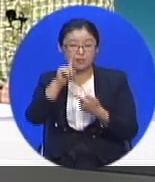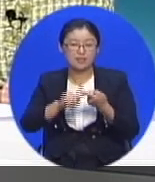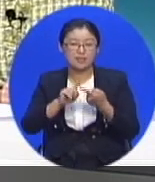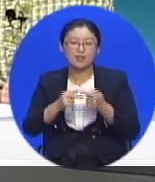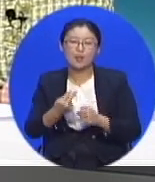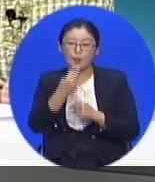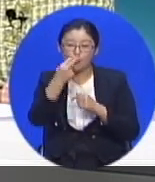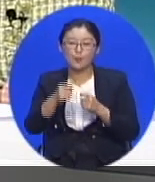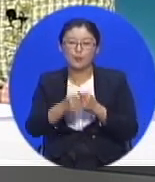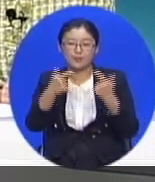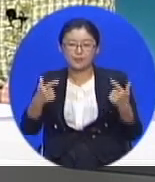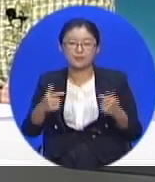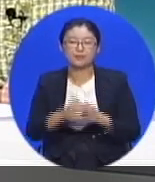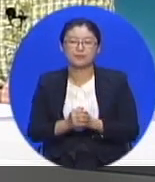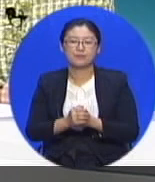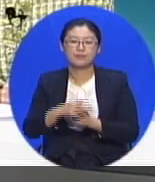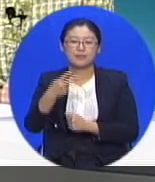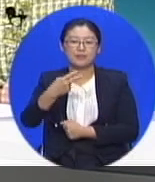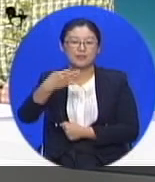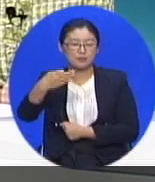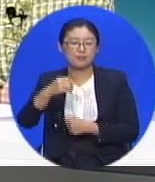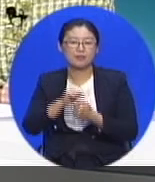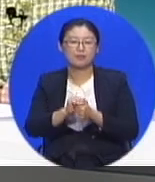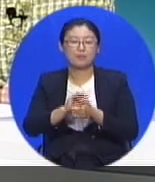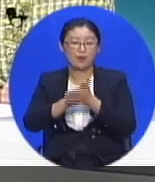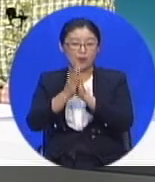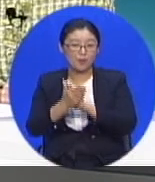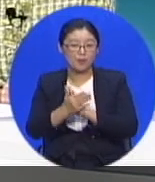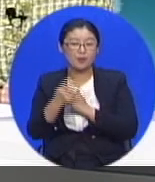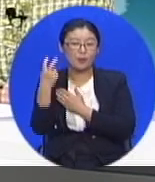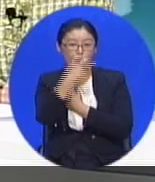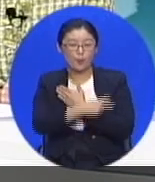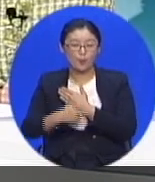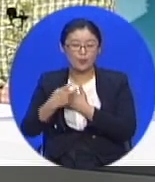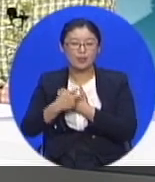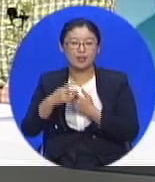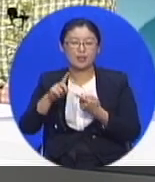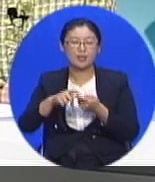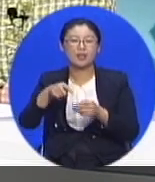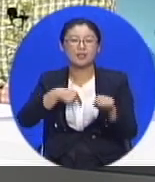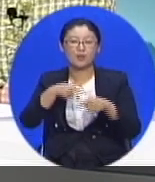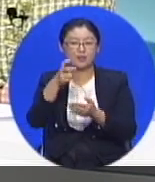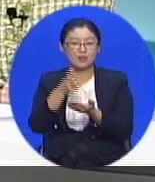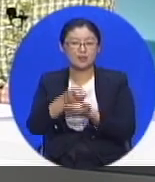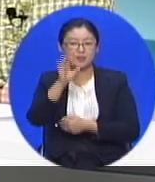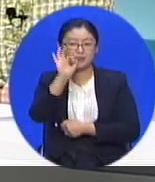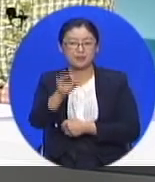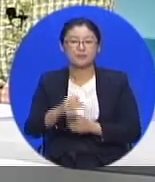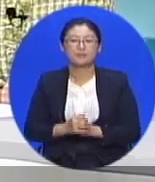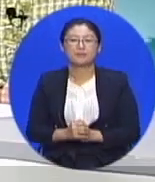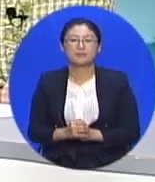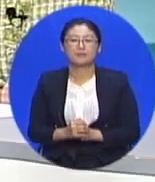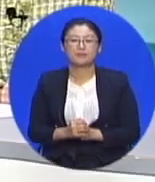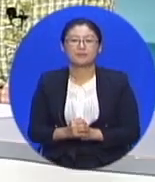확대 적용됩니다. 2014년 달라지는 보건의료 분야 복지정책, 박고은 아나운서가